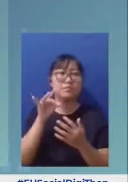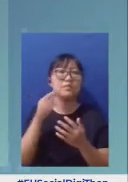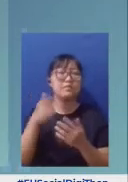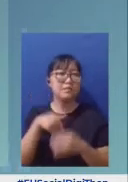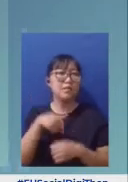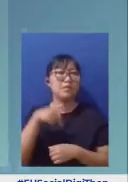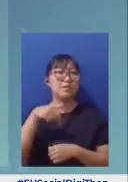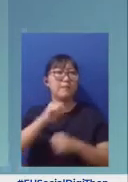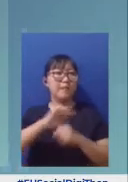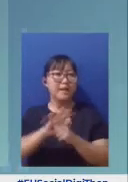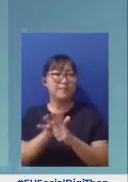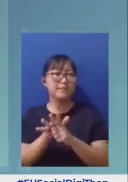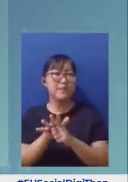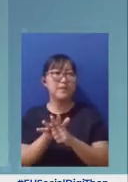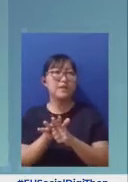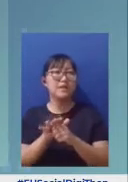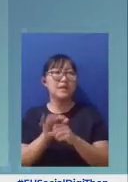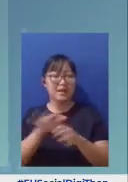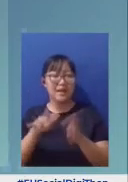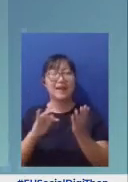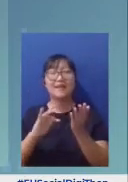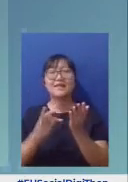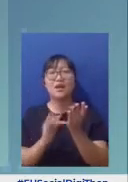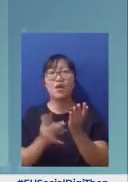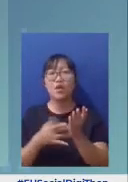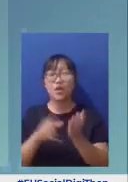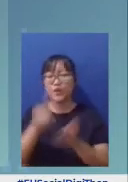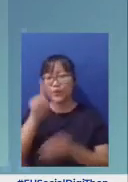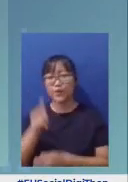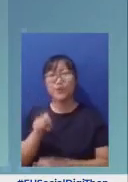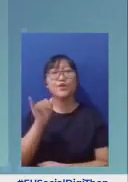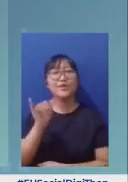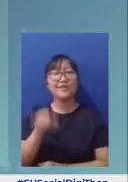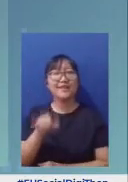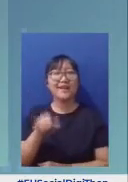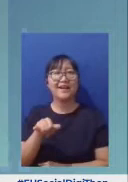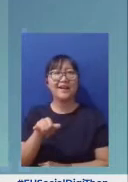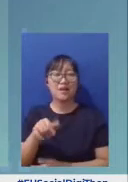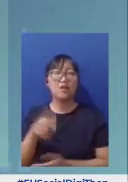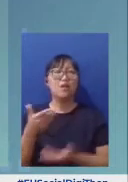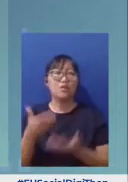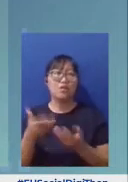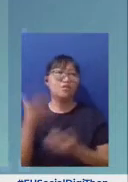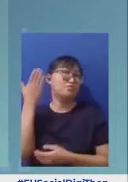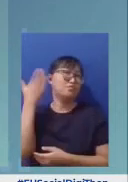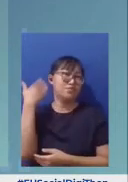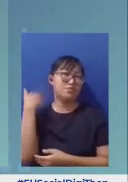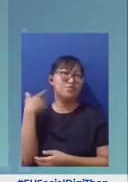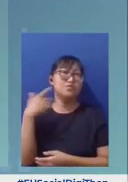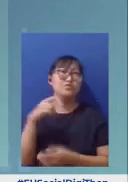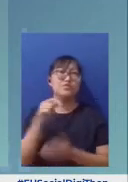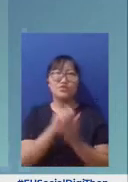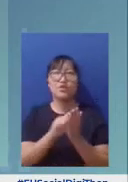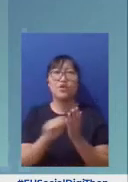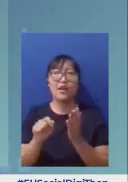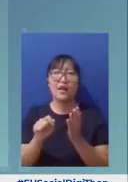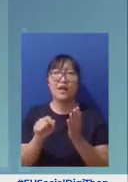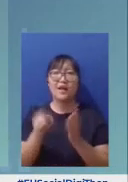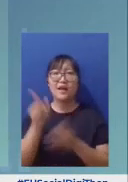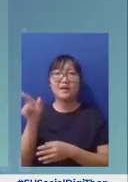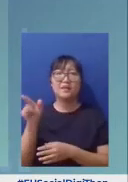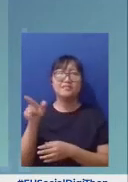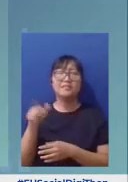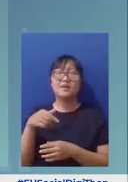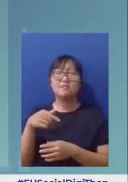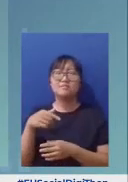memang teknologi ini memang kita butuhkan gitu ya. Kalau dulu waktu sekolah, kalau saya bawa handphone ke sekolah udah disita sama guru. Tapi kalau sekarang